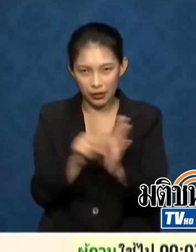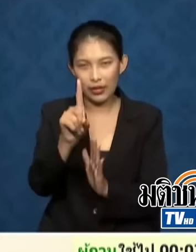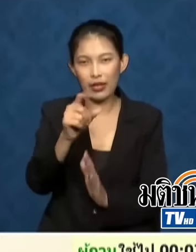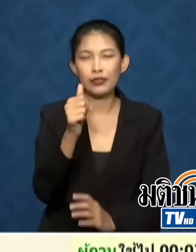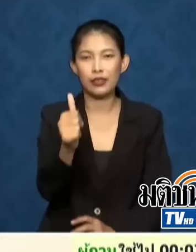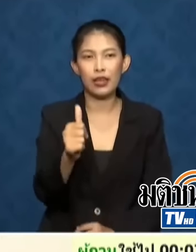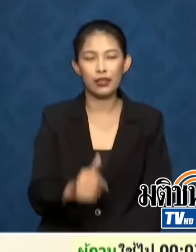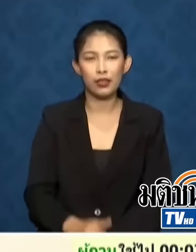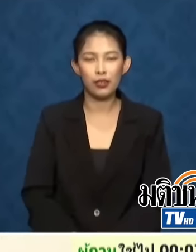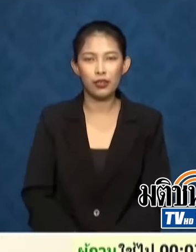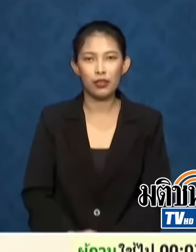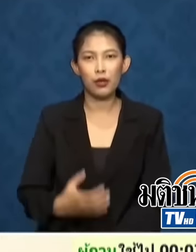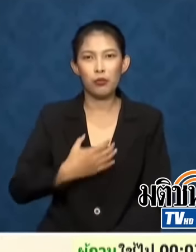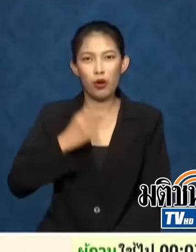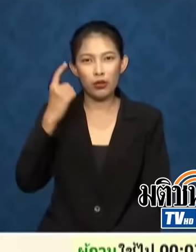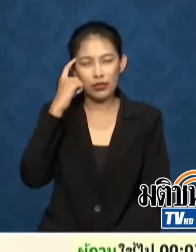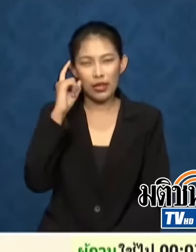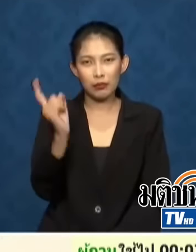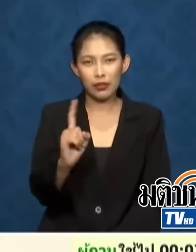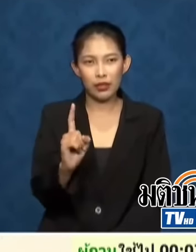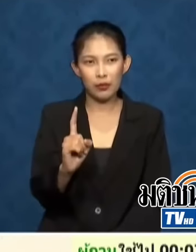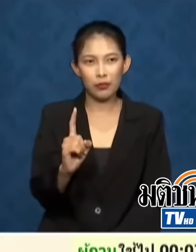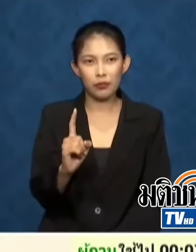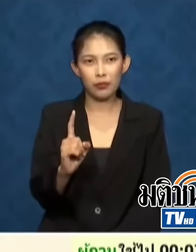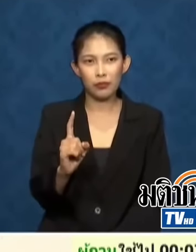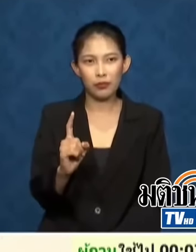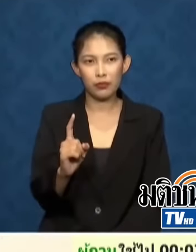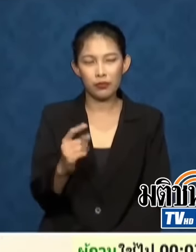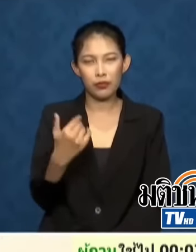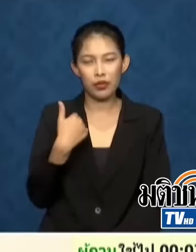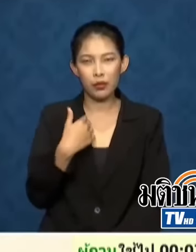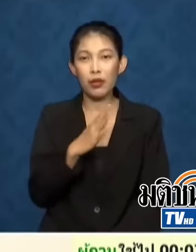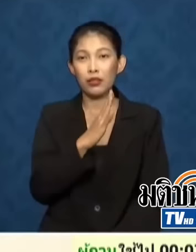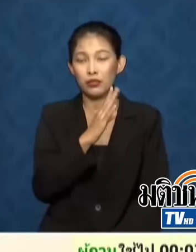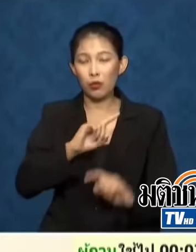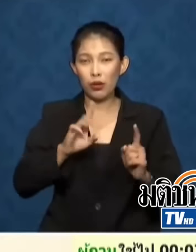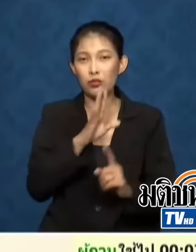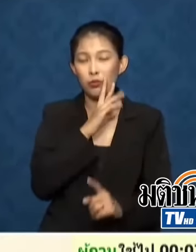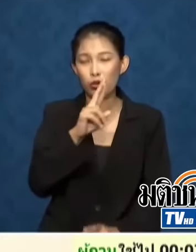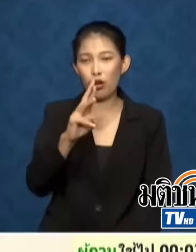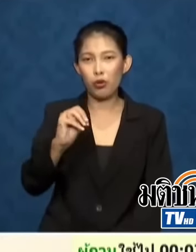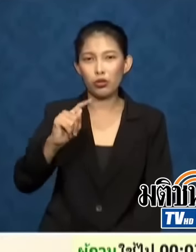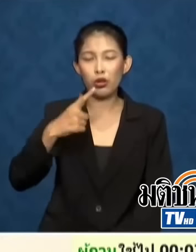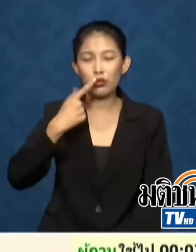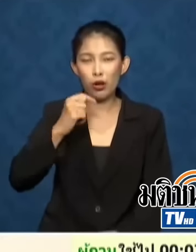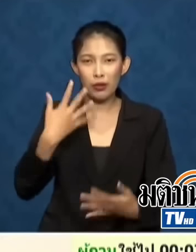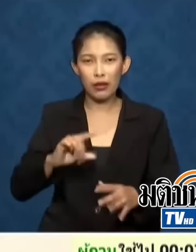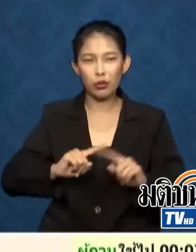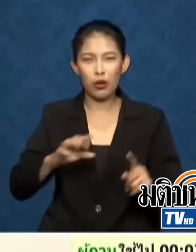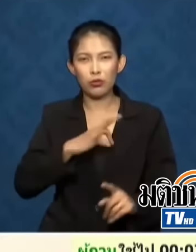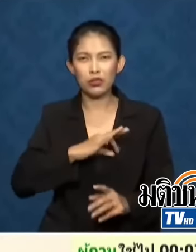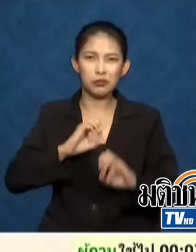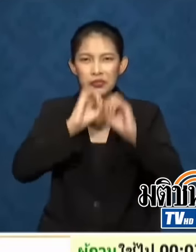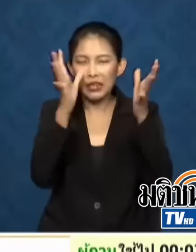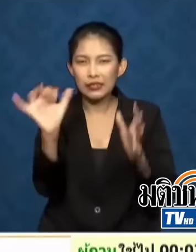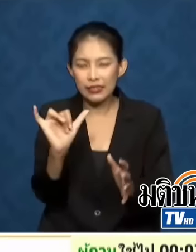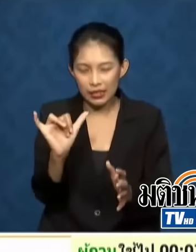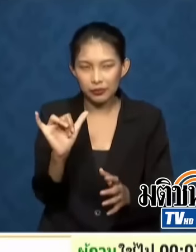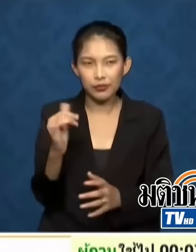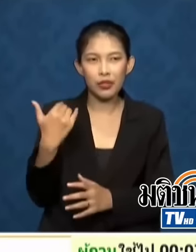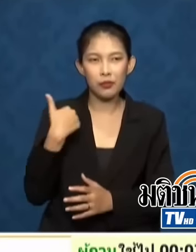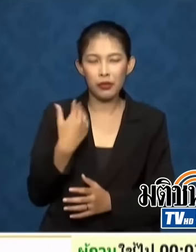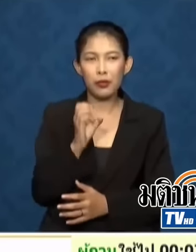ครับ แต่ขอทราบข้อบังคับนั้นเลย เผื่อว่ารัฐมนตรีตอบแล้วท่านยังคิดว่ายังไม่ชัดเจนผมจะอนุญาต